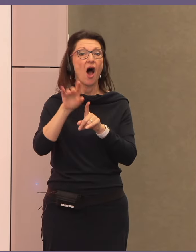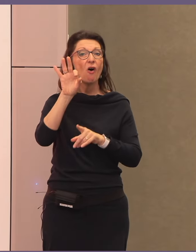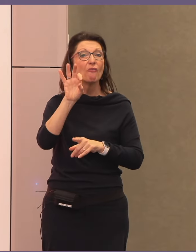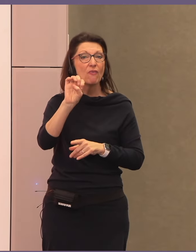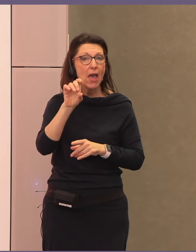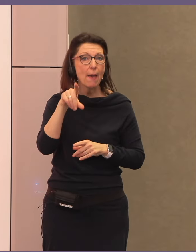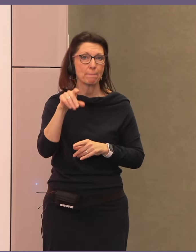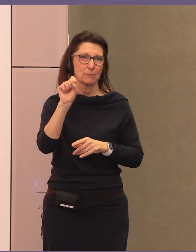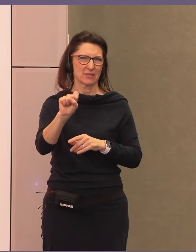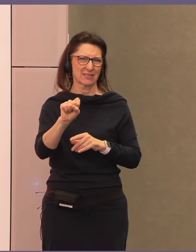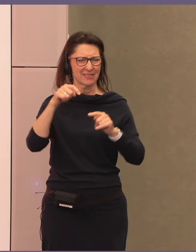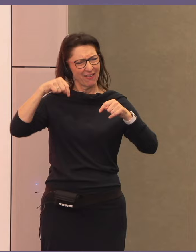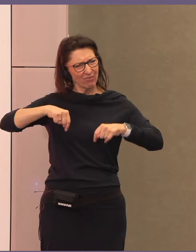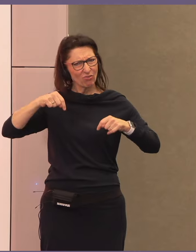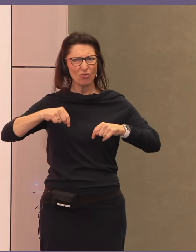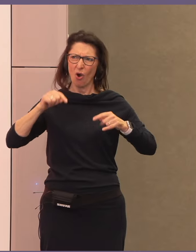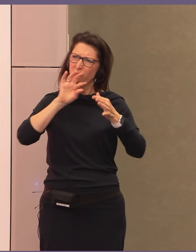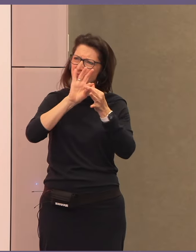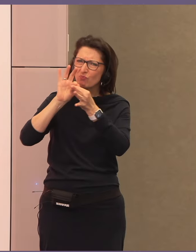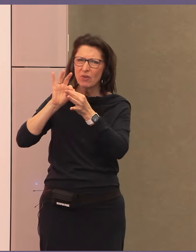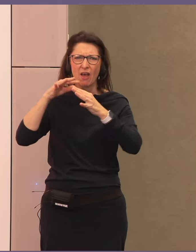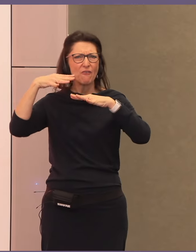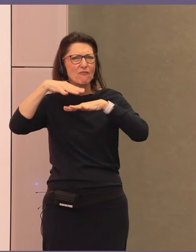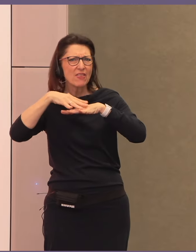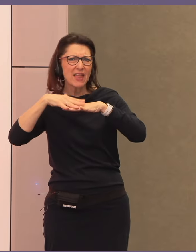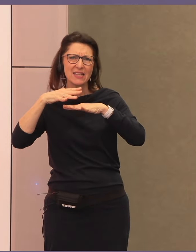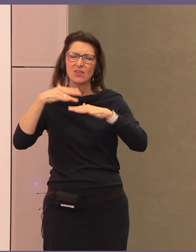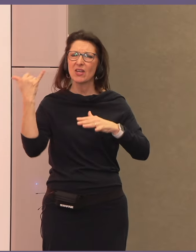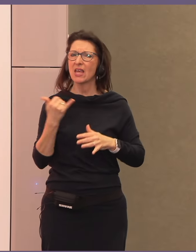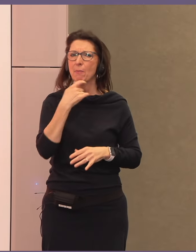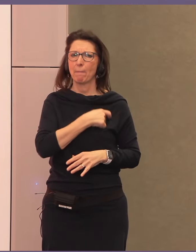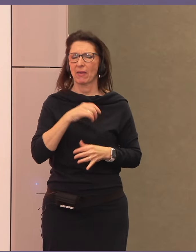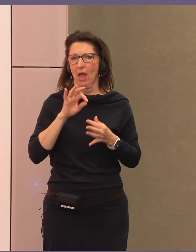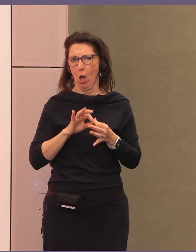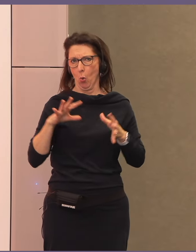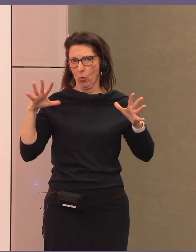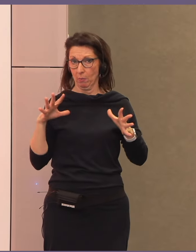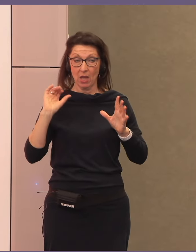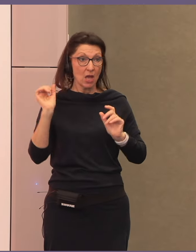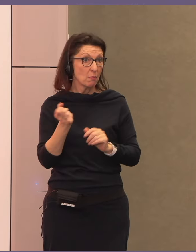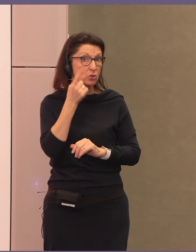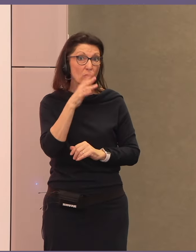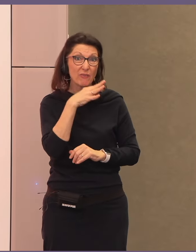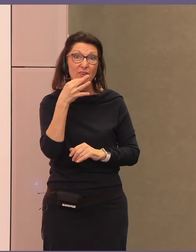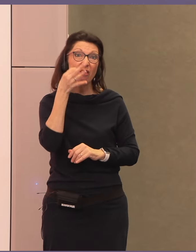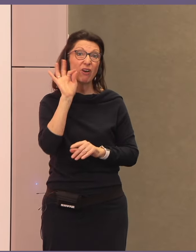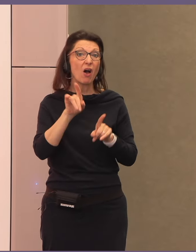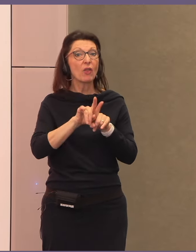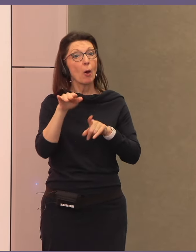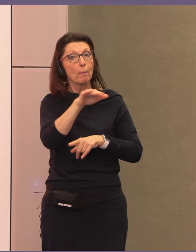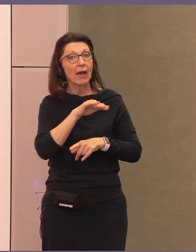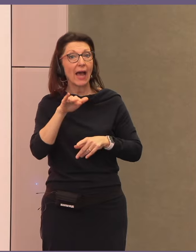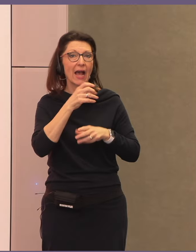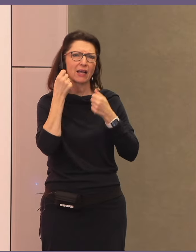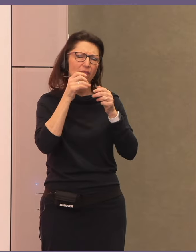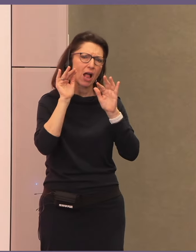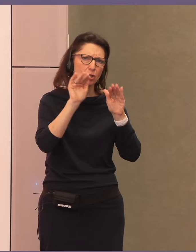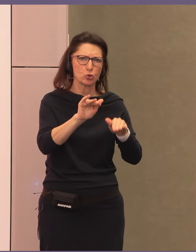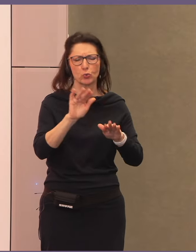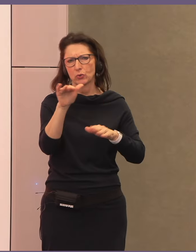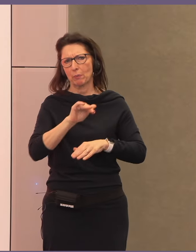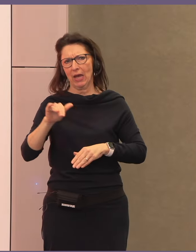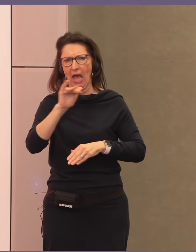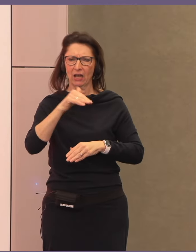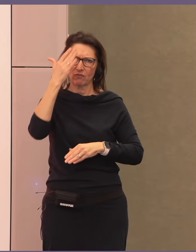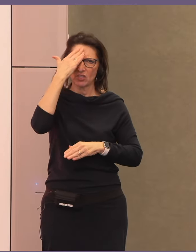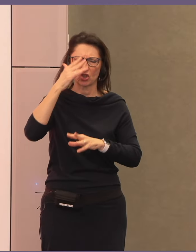Ort der Vernetzung verstanden, vor allem auch gerade mit vielen Frauen aus dem Gewaltschutz, auch aus der Wissenschaft, auch aus der